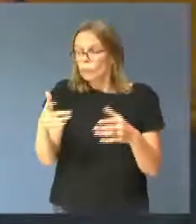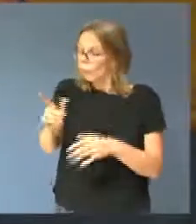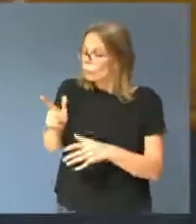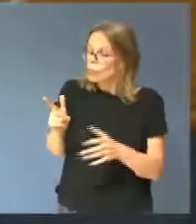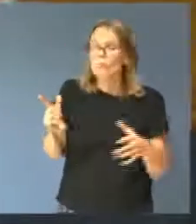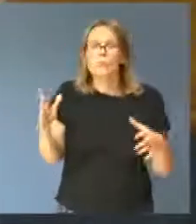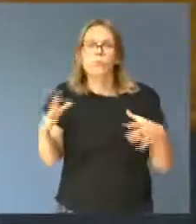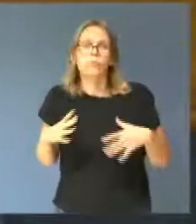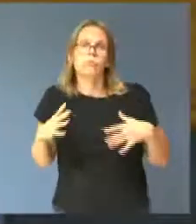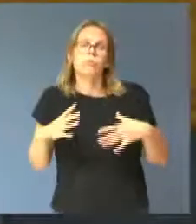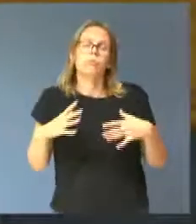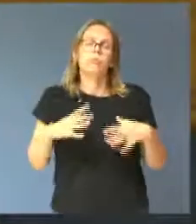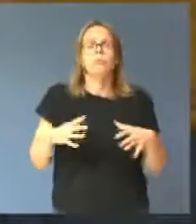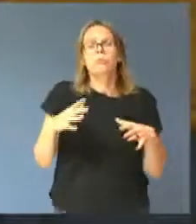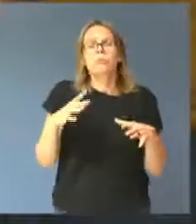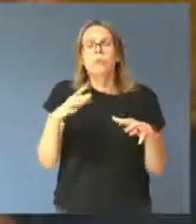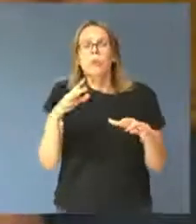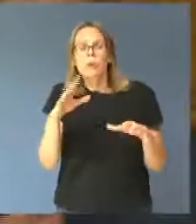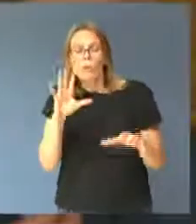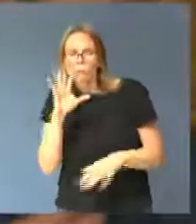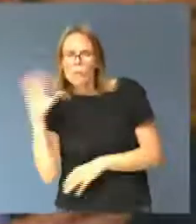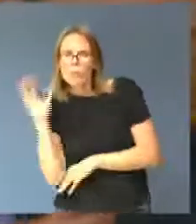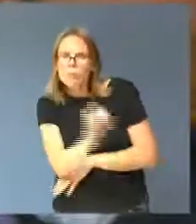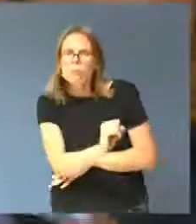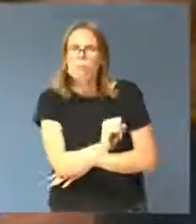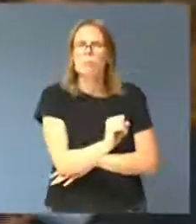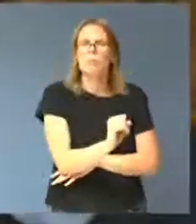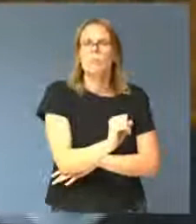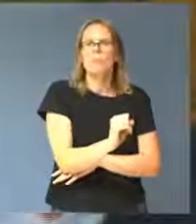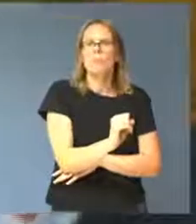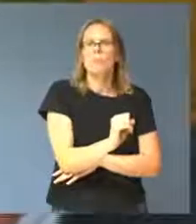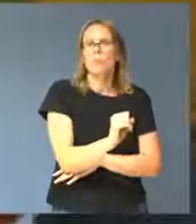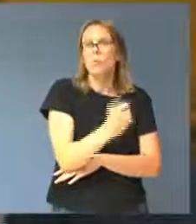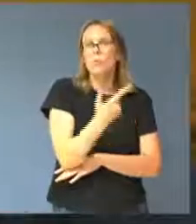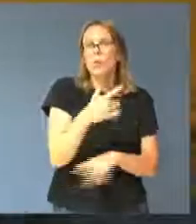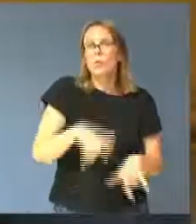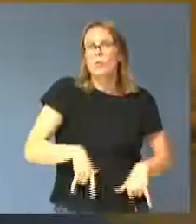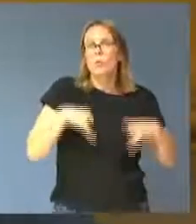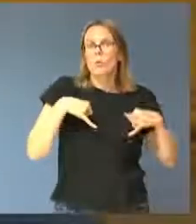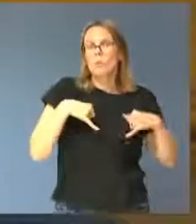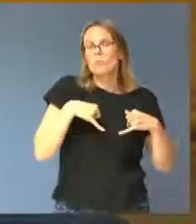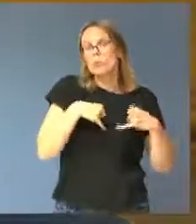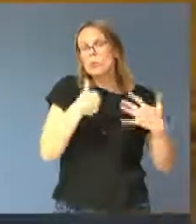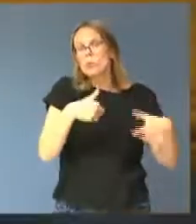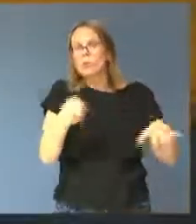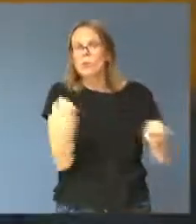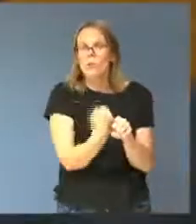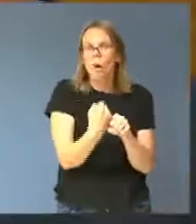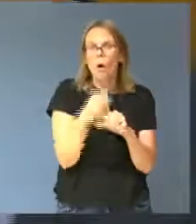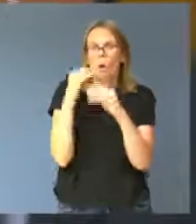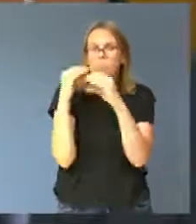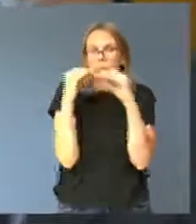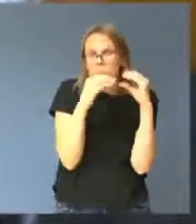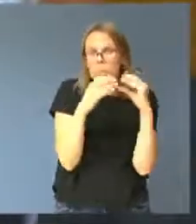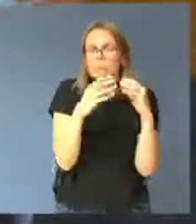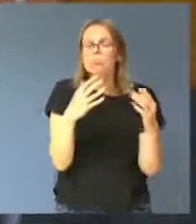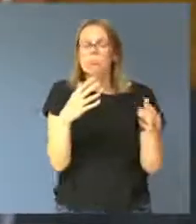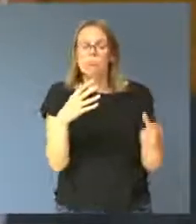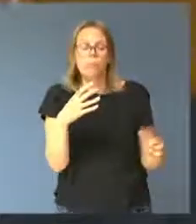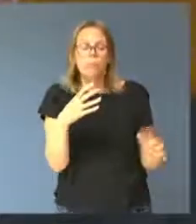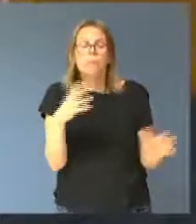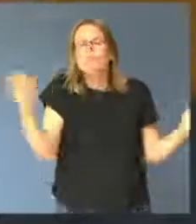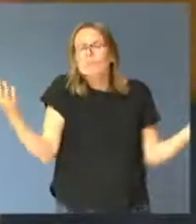centre-ville. 2 jeunes de 16 ans mangeaient leur McDo et il y a un jeune qui a eu le malheur de sortir un